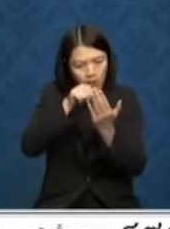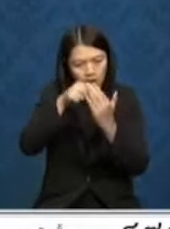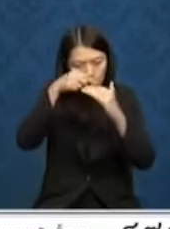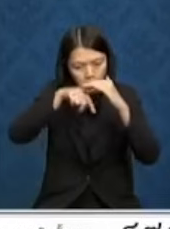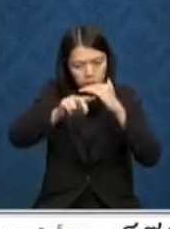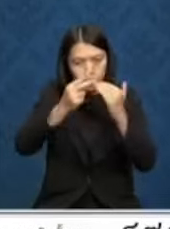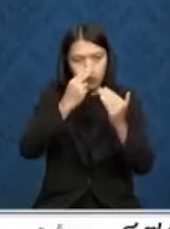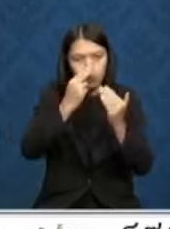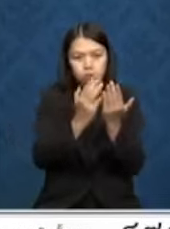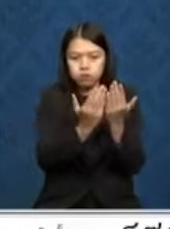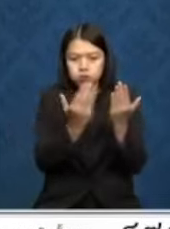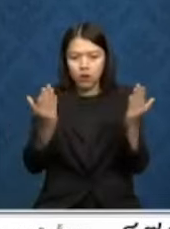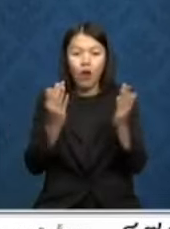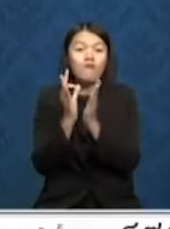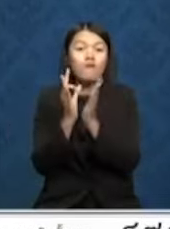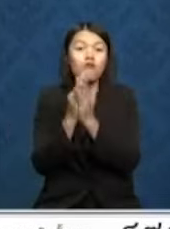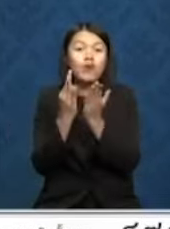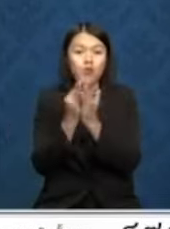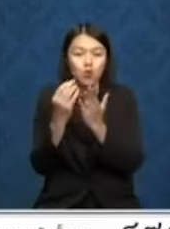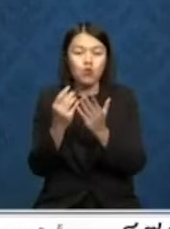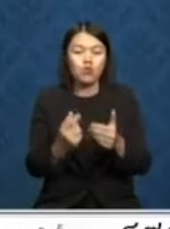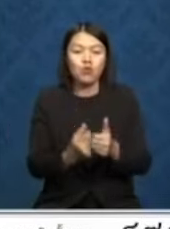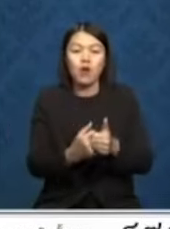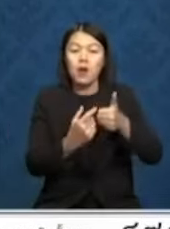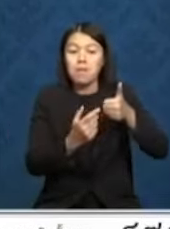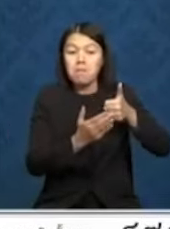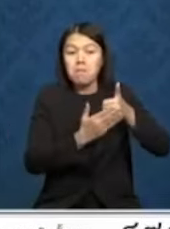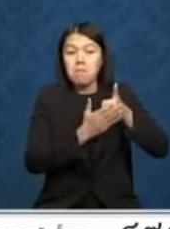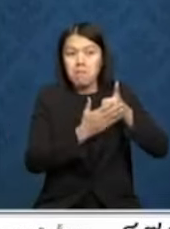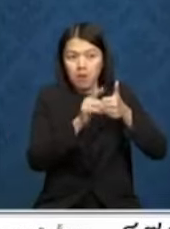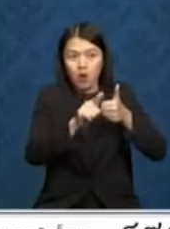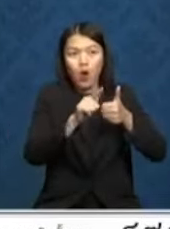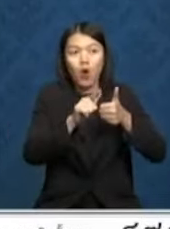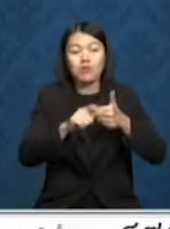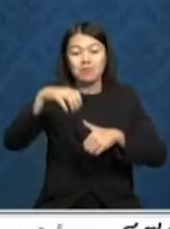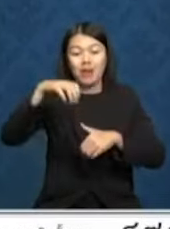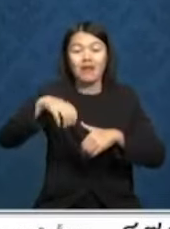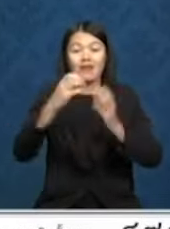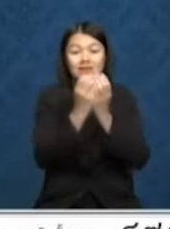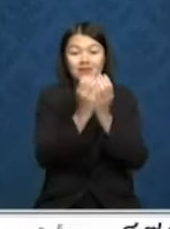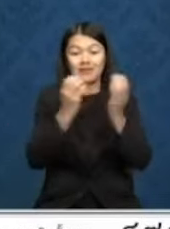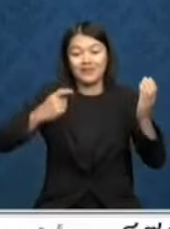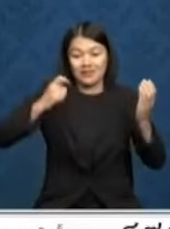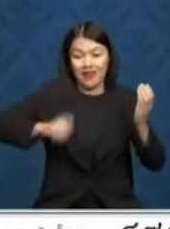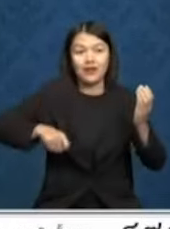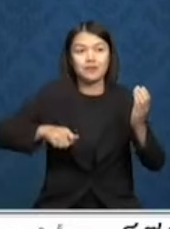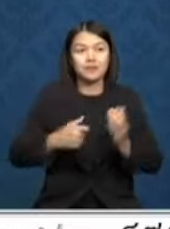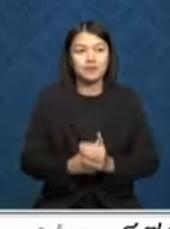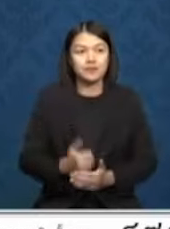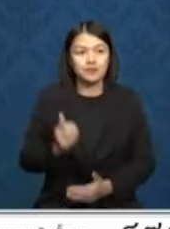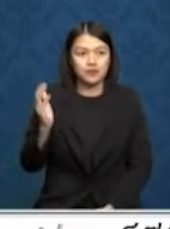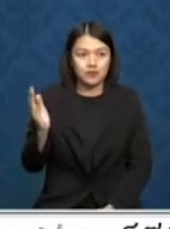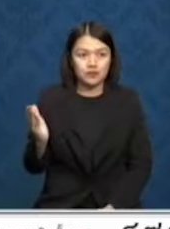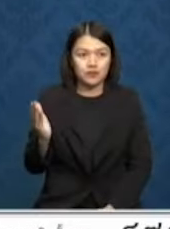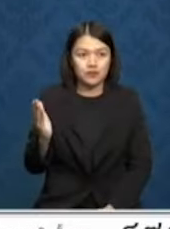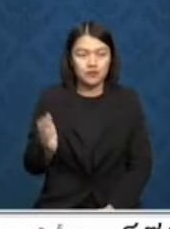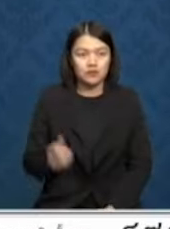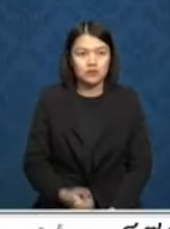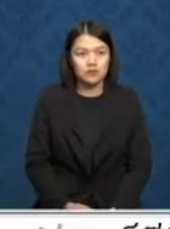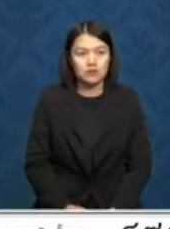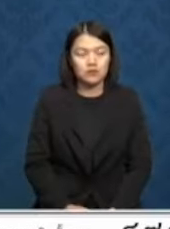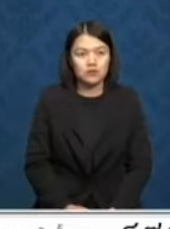ไปที่Facebook ค่ะเพจของสำนักงานศาลรัฐธรรมนูญค่ะนี่ค่ะท่านประธานไม่ส